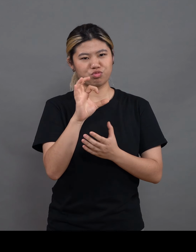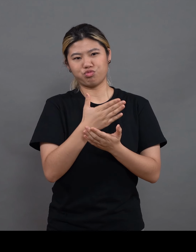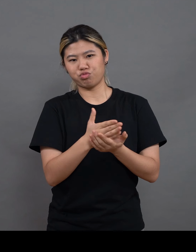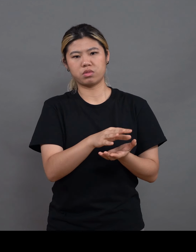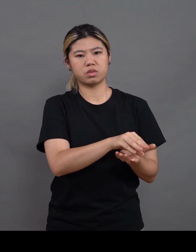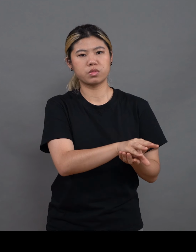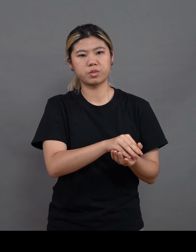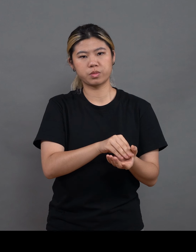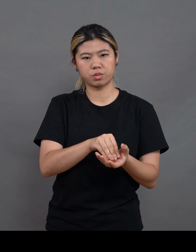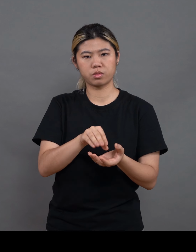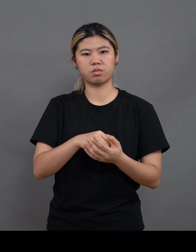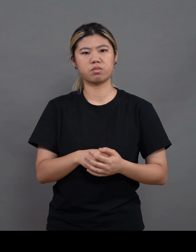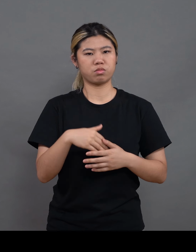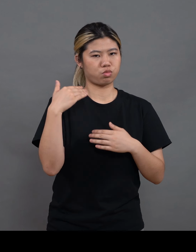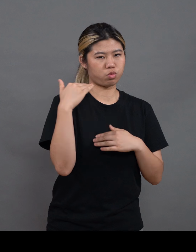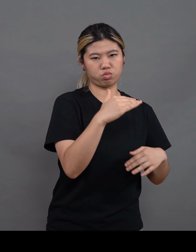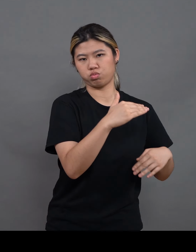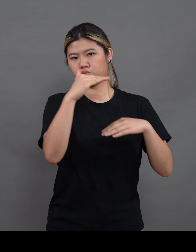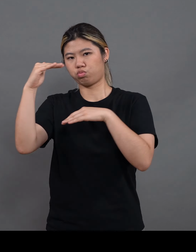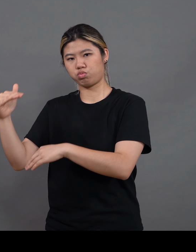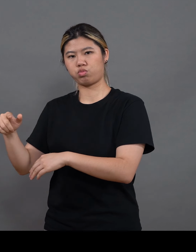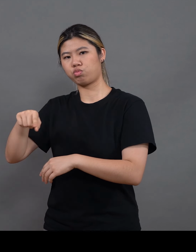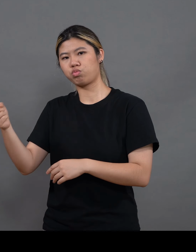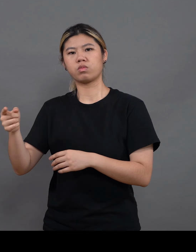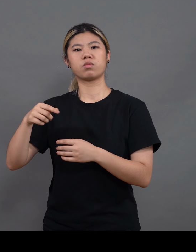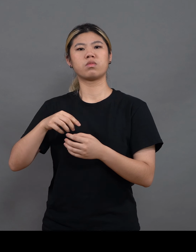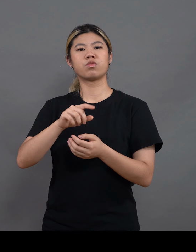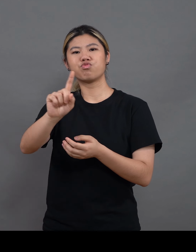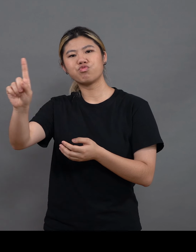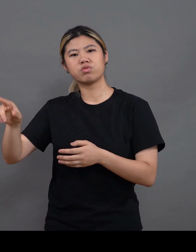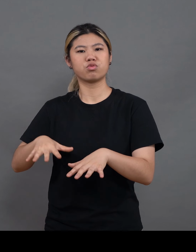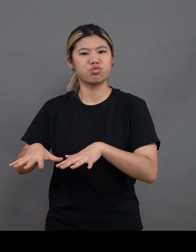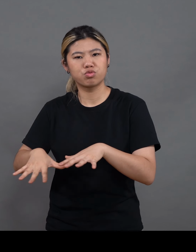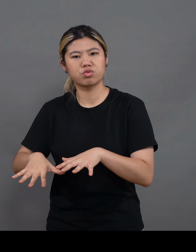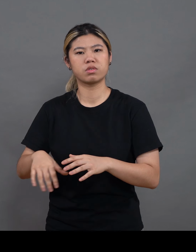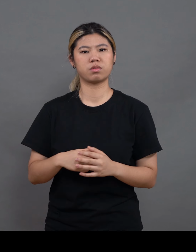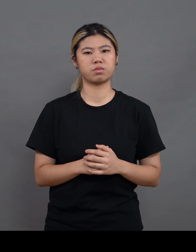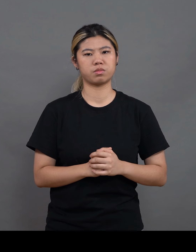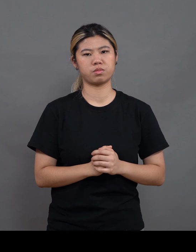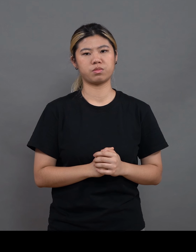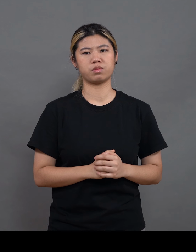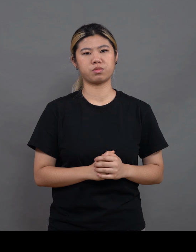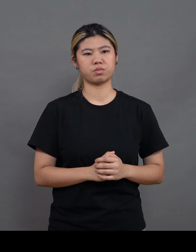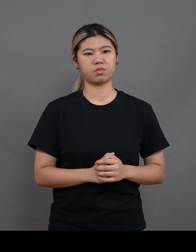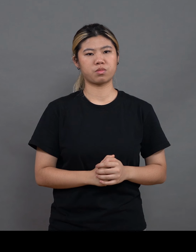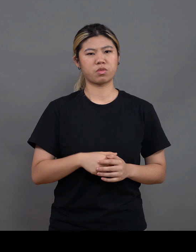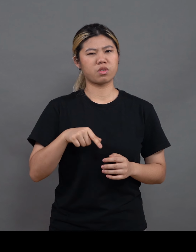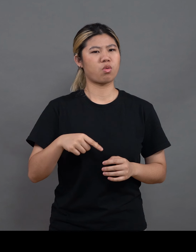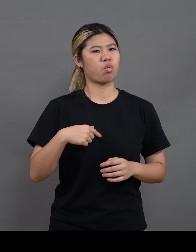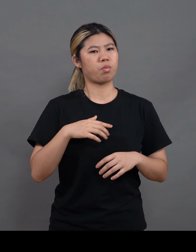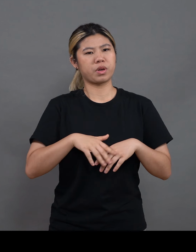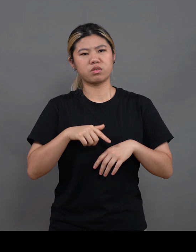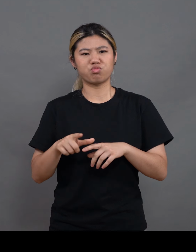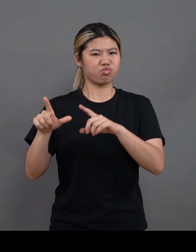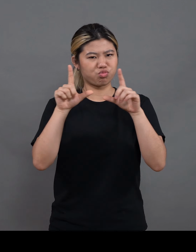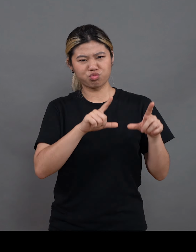集排泄物，然后再运到一个地方去做进一步的处理。这种由来，我